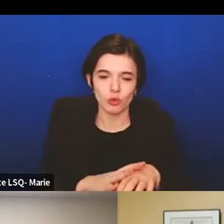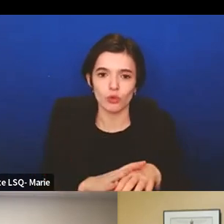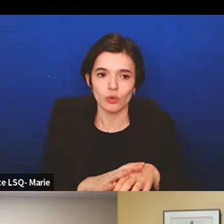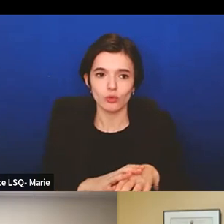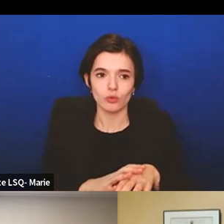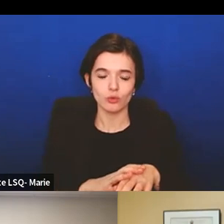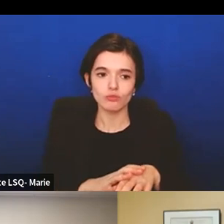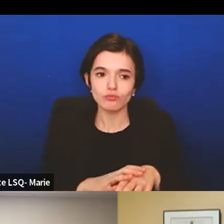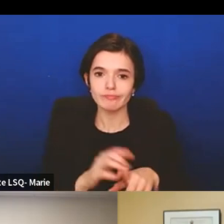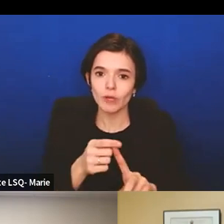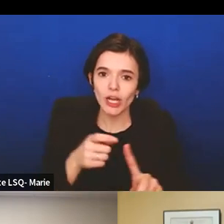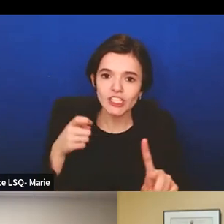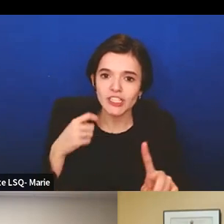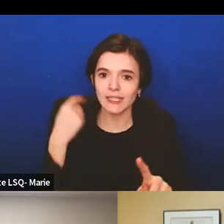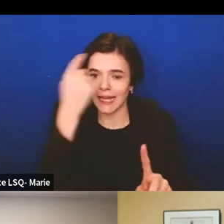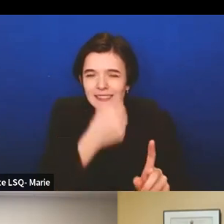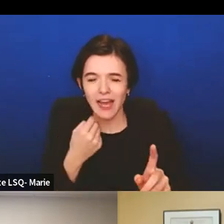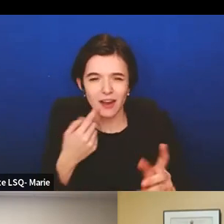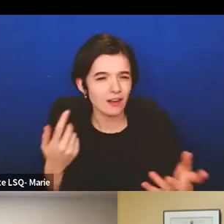de l'importance de comprendre et